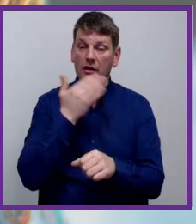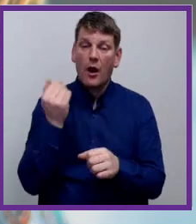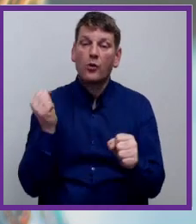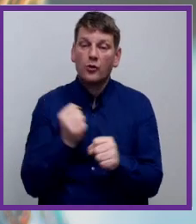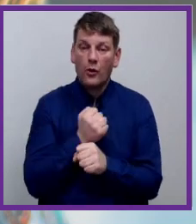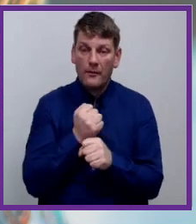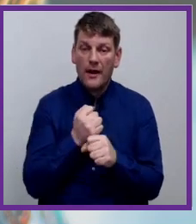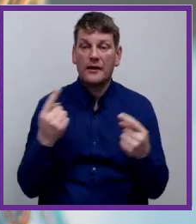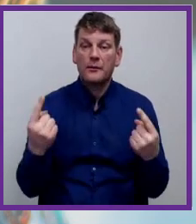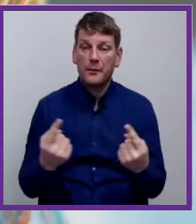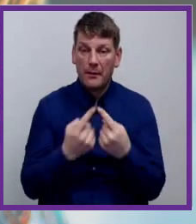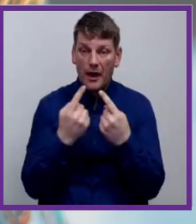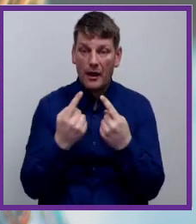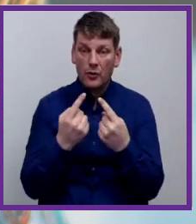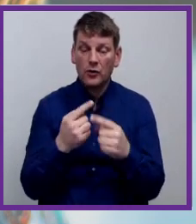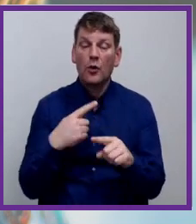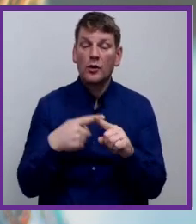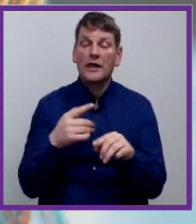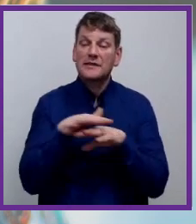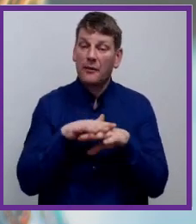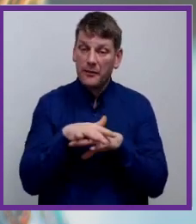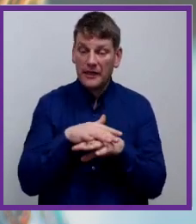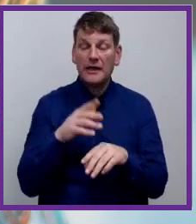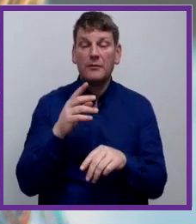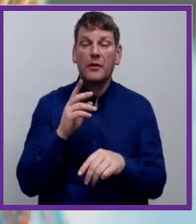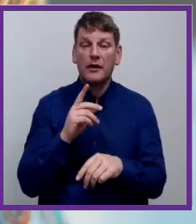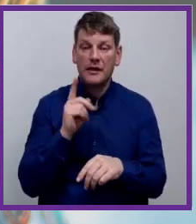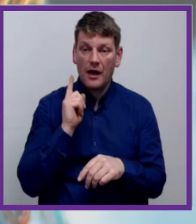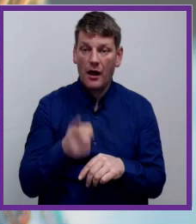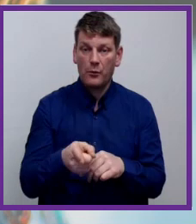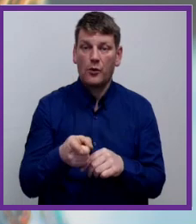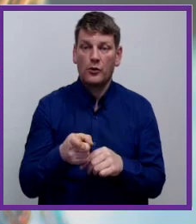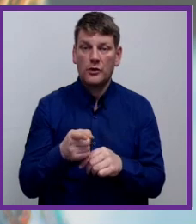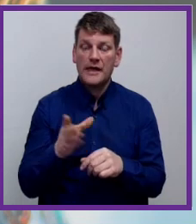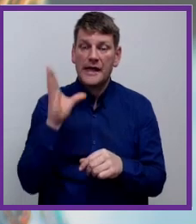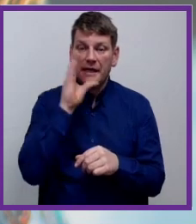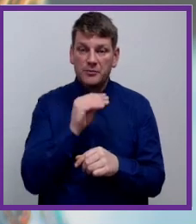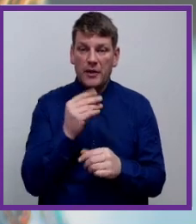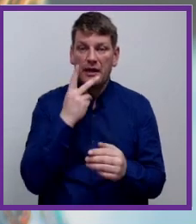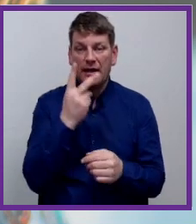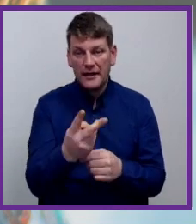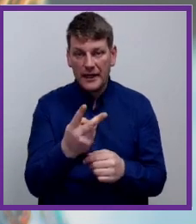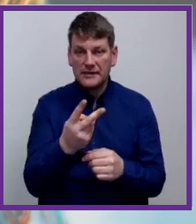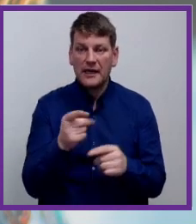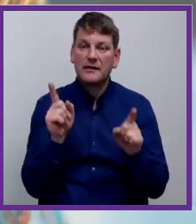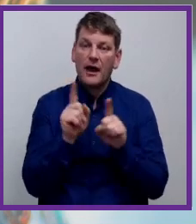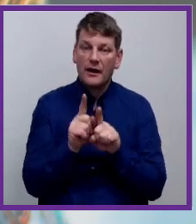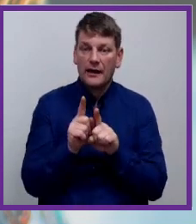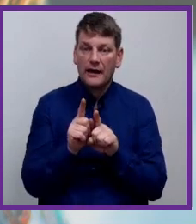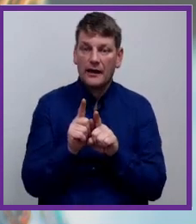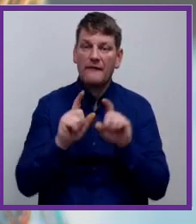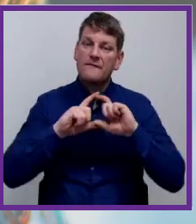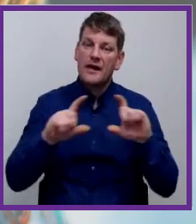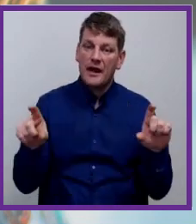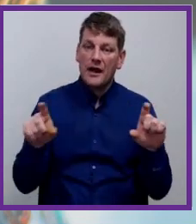tomēr piemērota, un ka sabiedrībai būtu jābūt iespējai redzēt arī